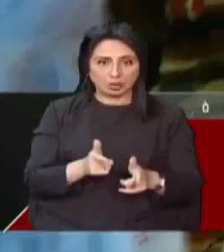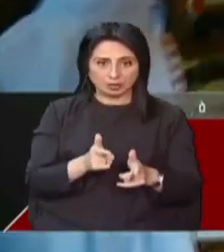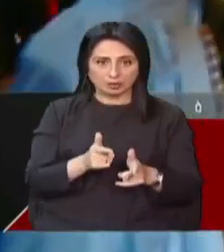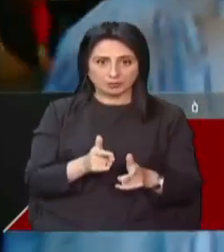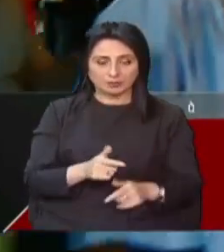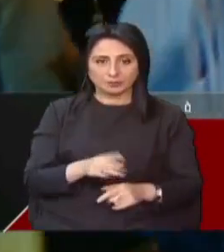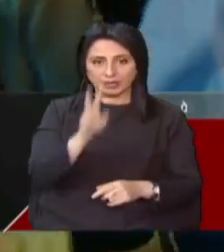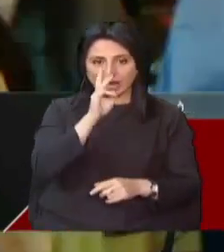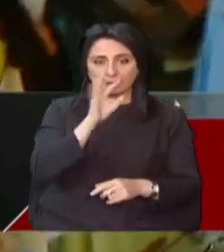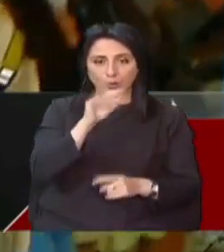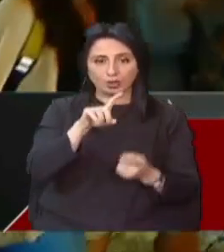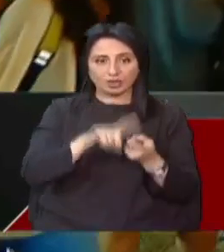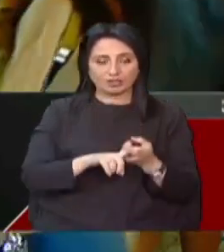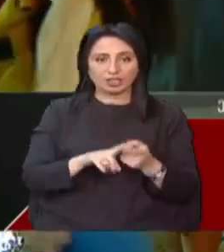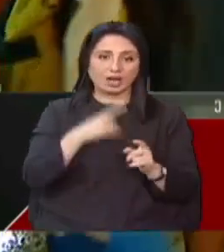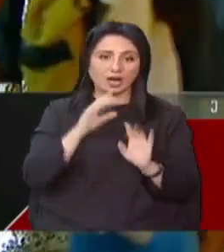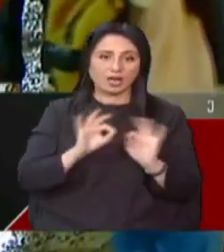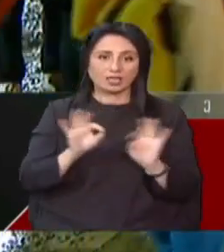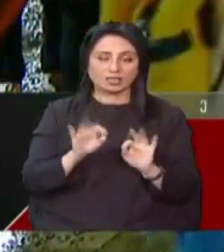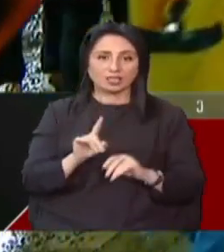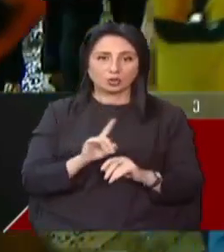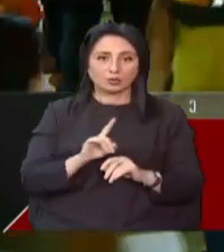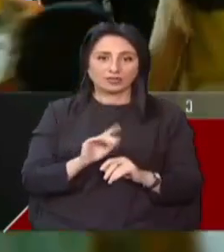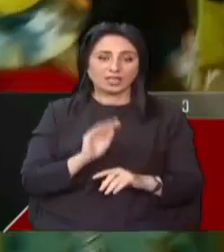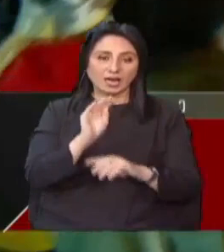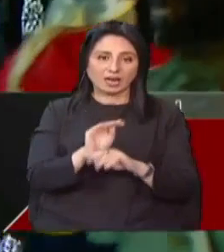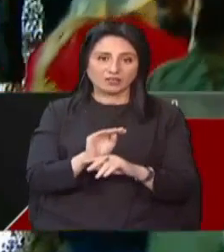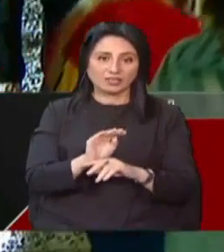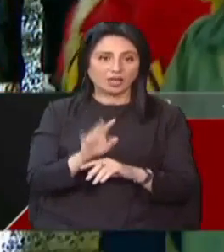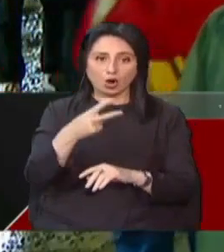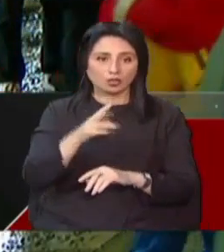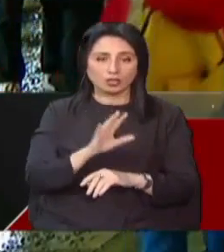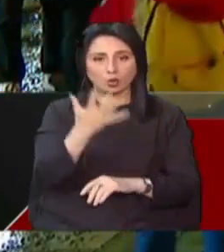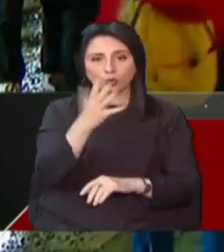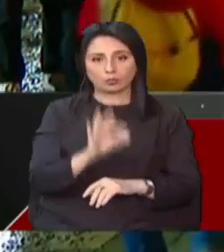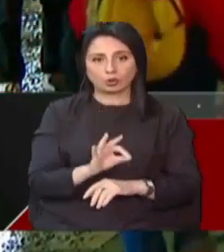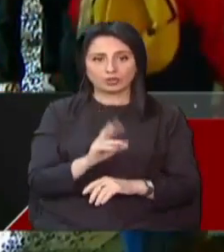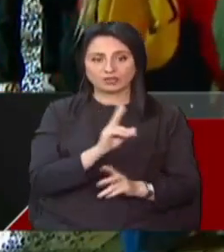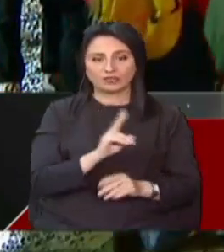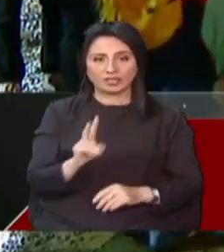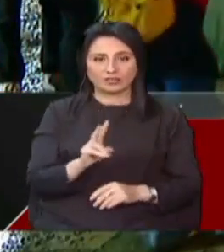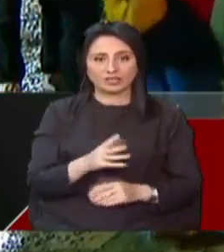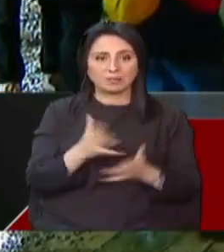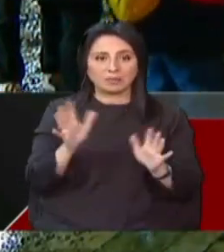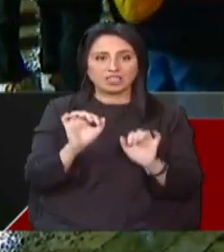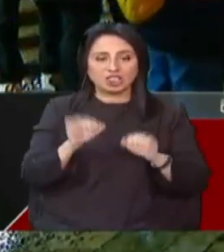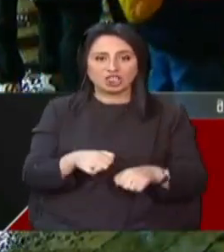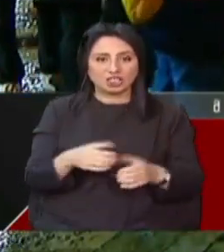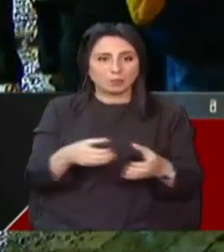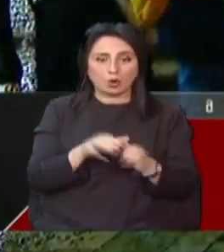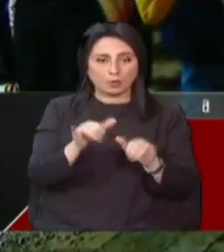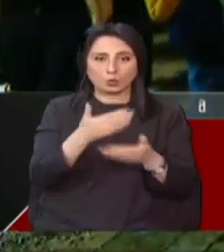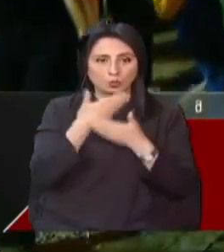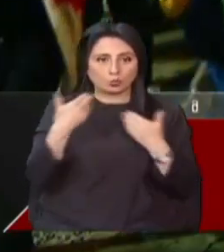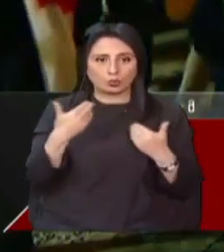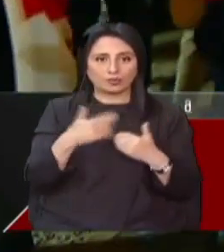რეჟიმს. ხელფასებთან დაკავშირებით კი განაცხადეს, რომ გაზრდიან არა 20, არამედ 5%-ით, ვინაიდან მეტის შესაძლებლობა კომპანიას